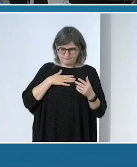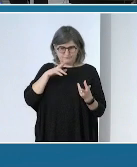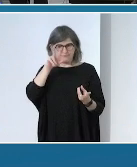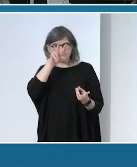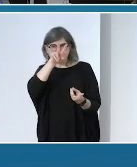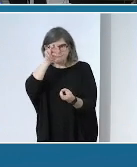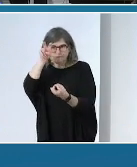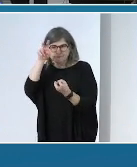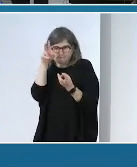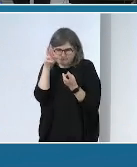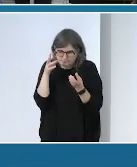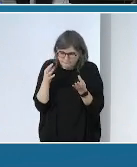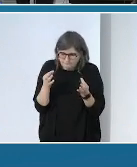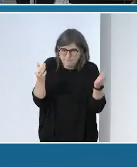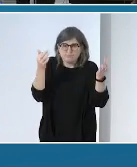la proprioception.